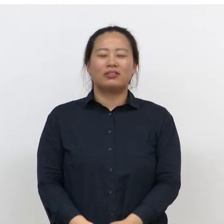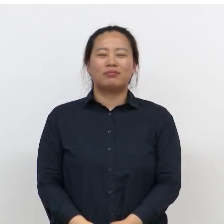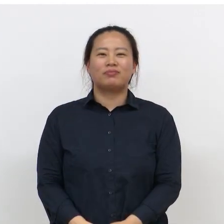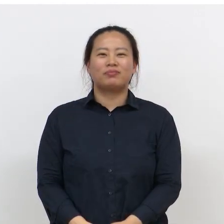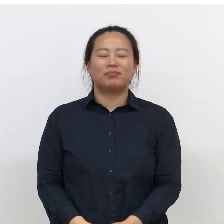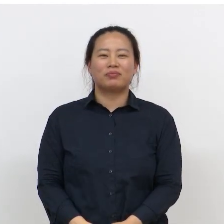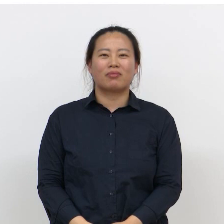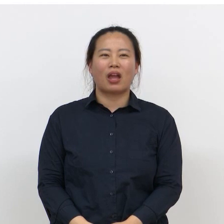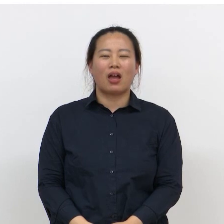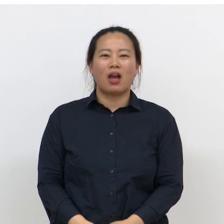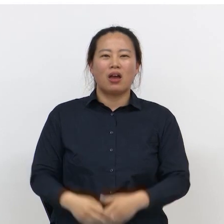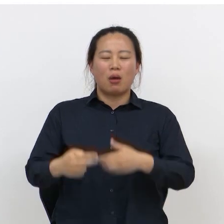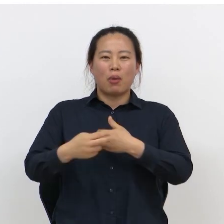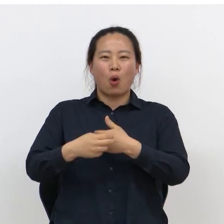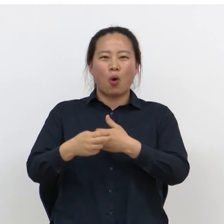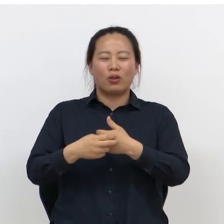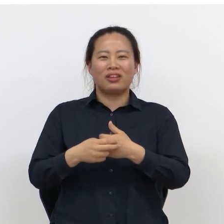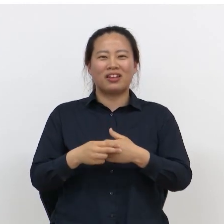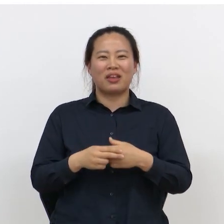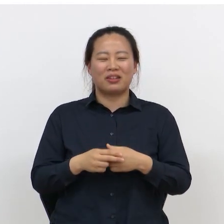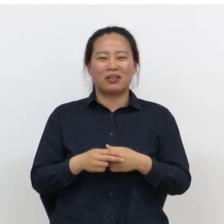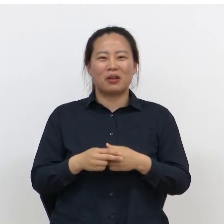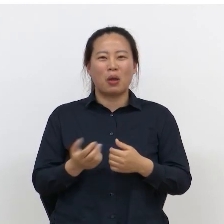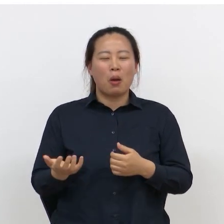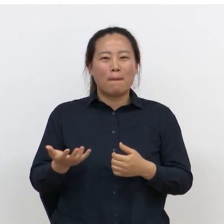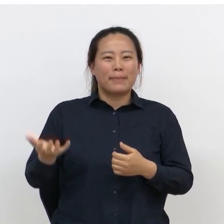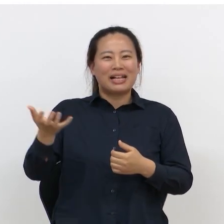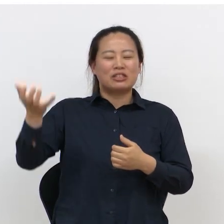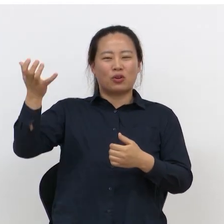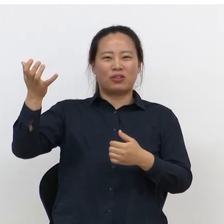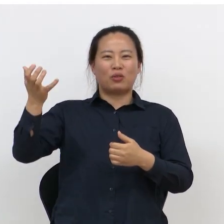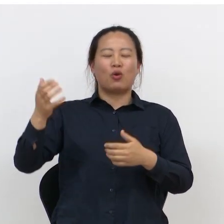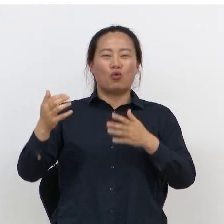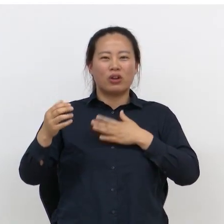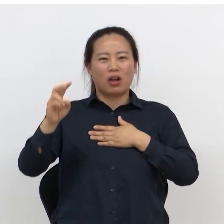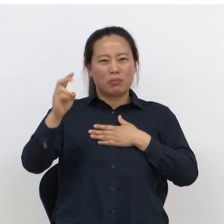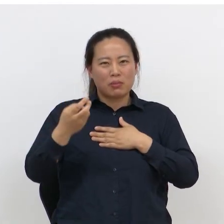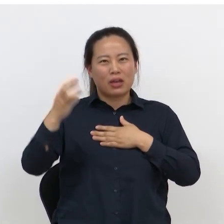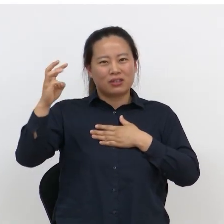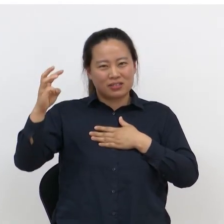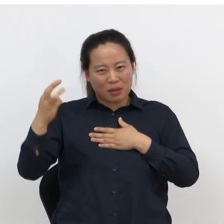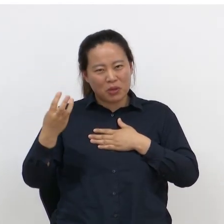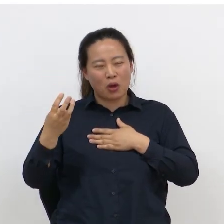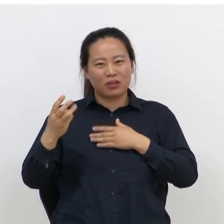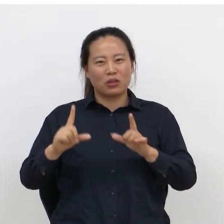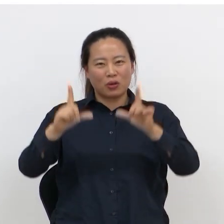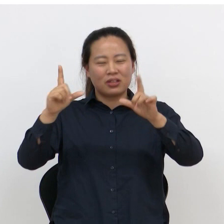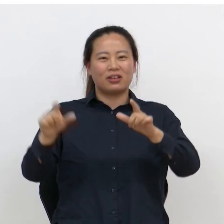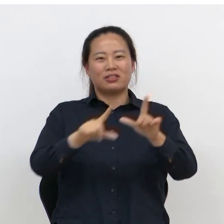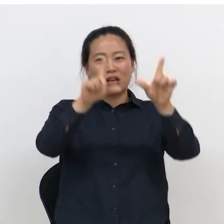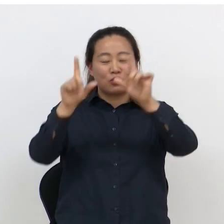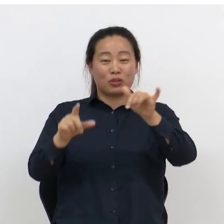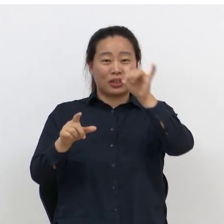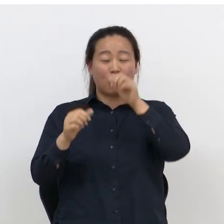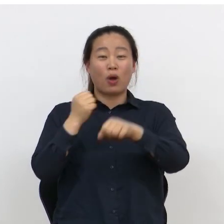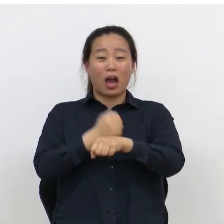의학의 발전으로 150년, 200년 산다고 하면 점점 내려오겠죠, 이렇게. 짠.